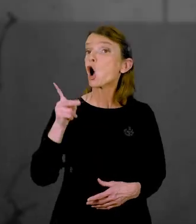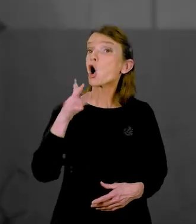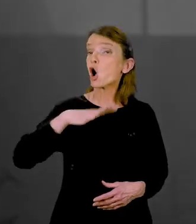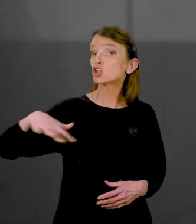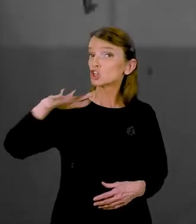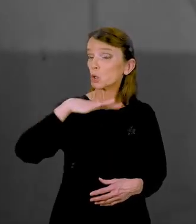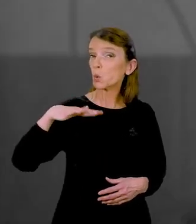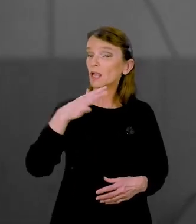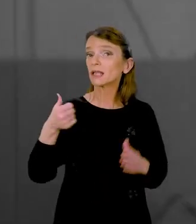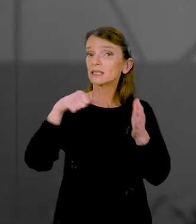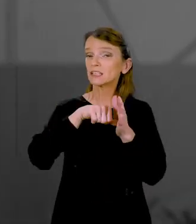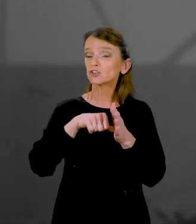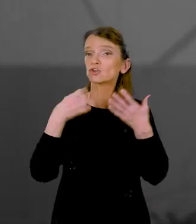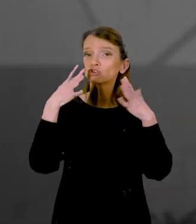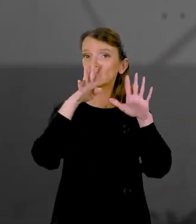Kočevje